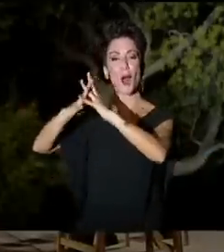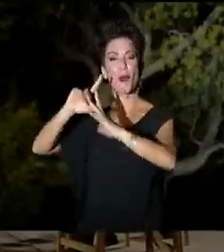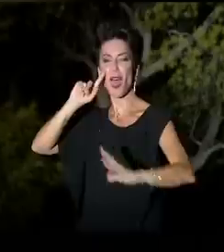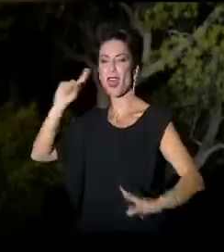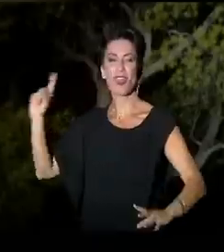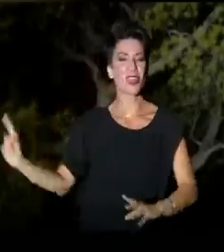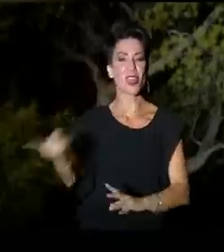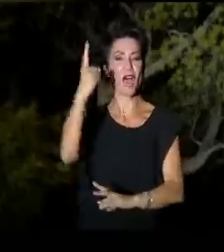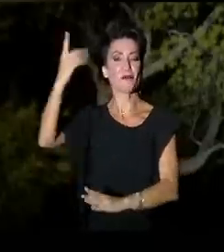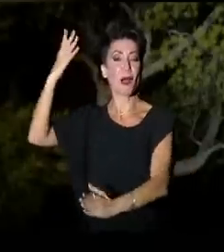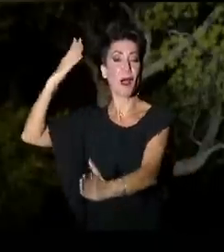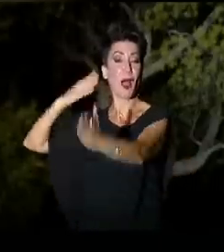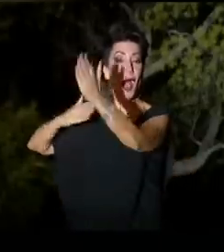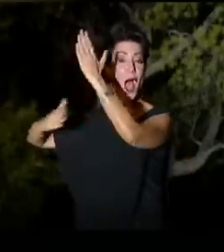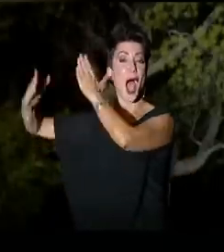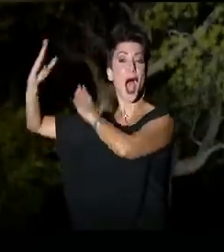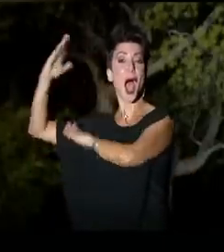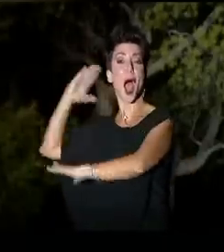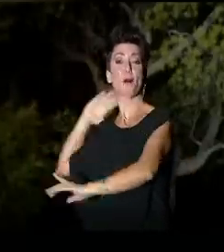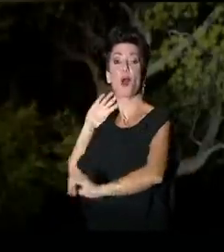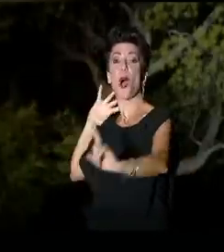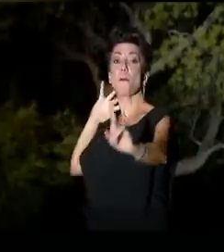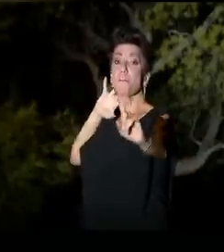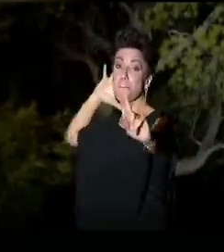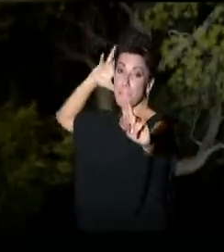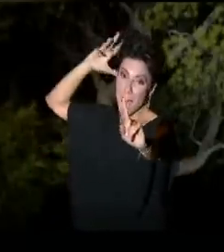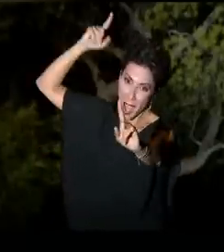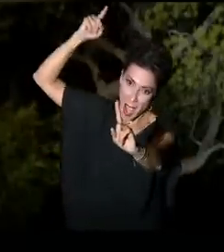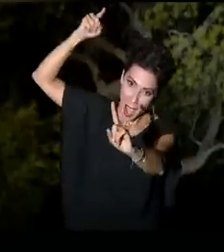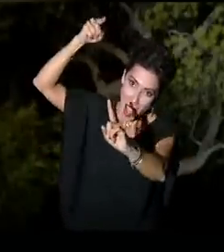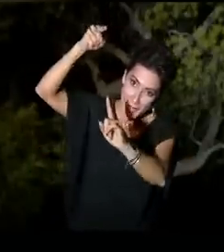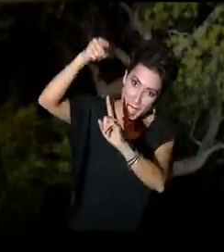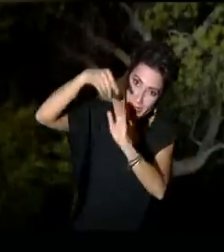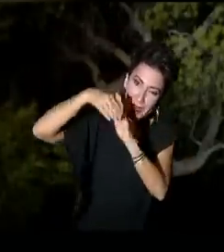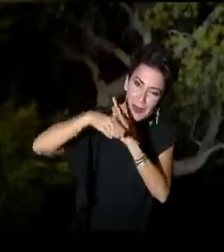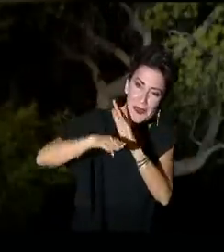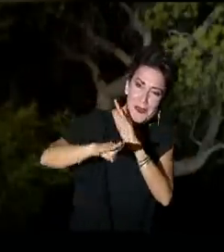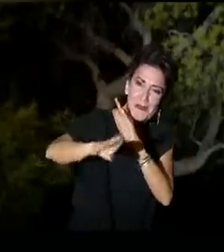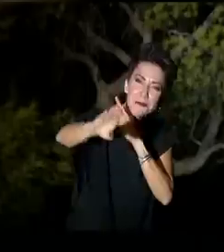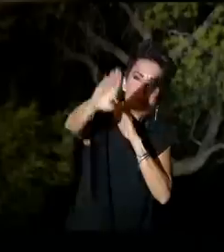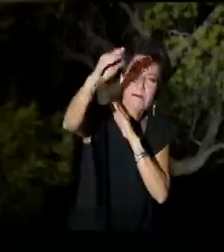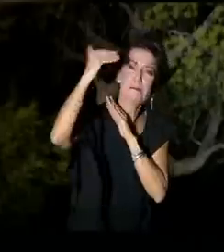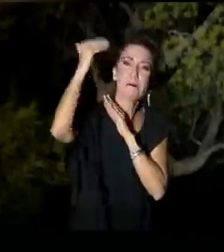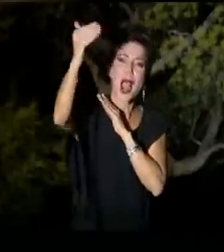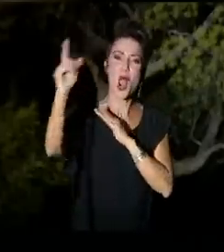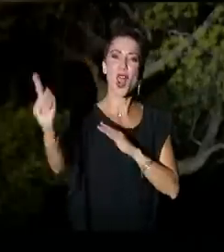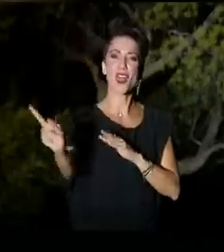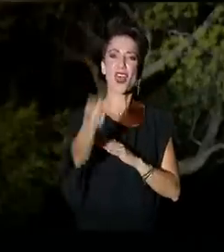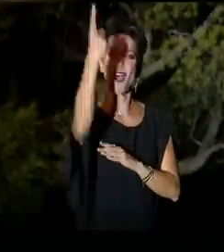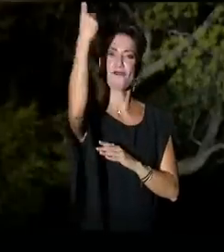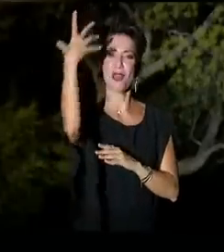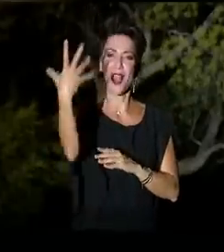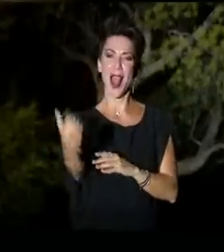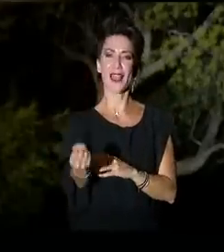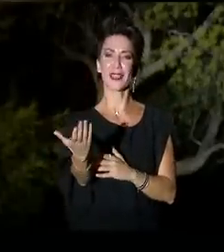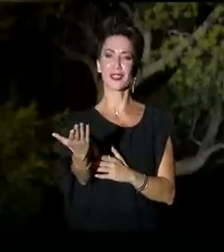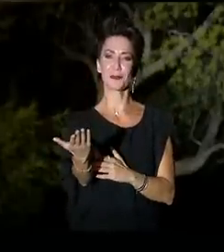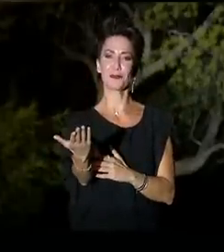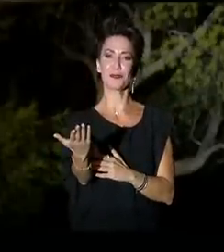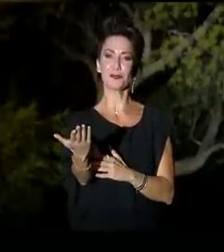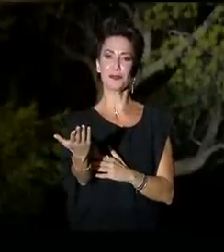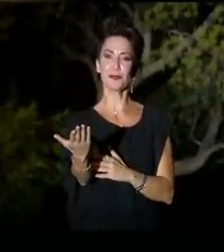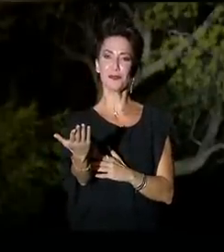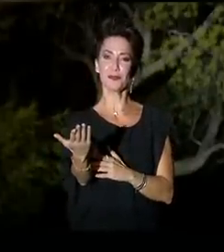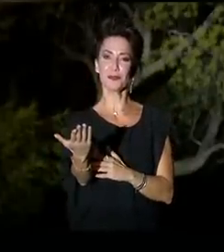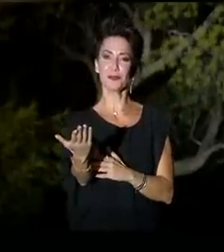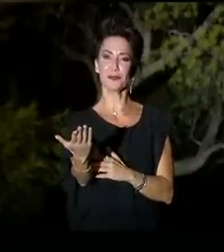παρελθόντος, με προορισμό όμως να εμπνέει και νέα θαύματα στο μέλλον. Με την